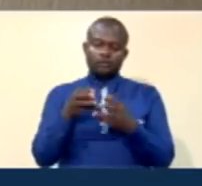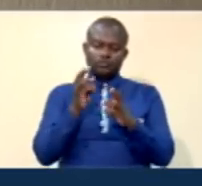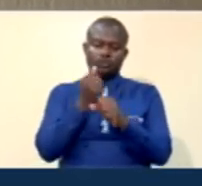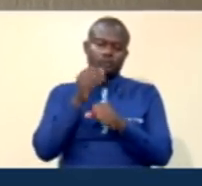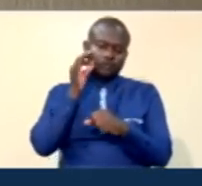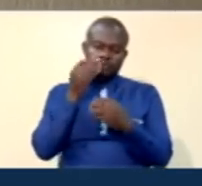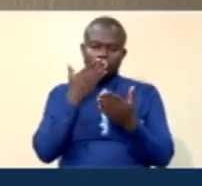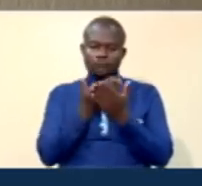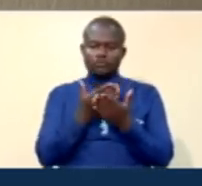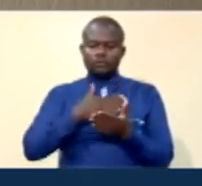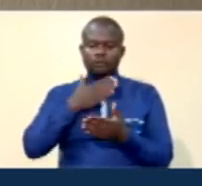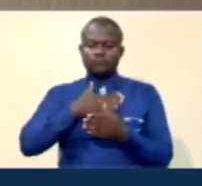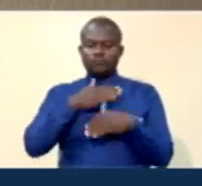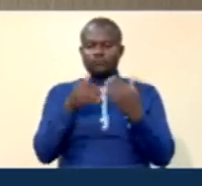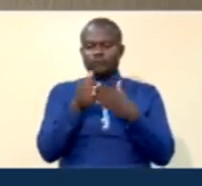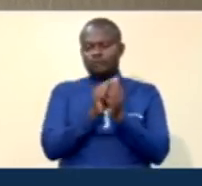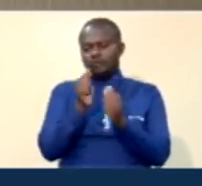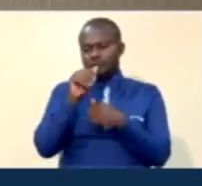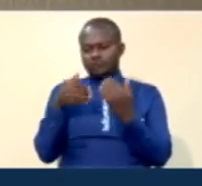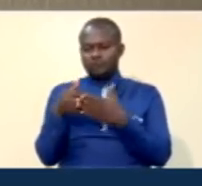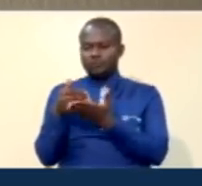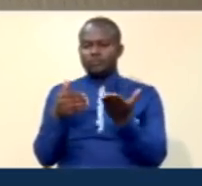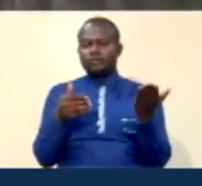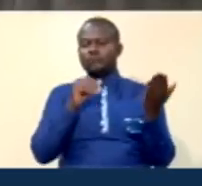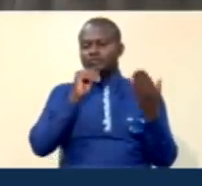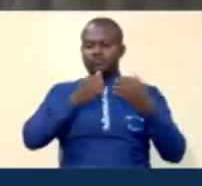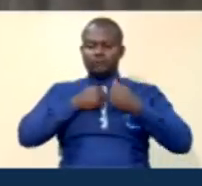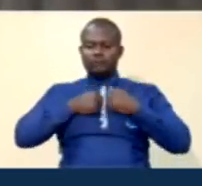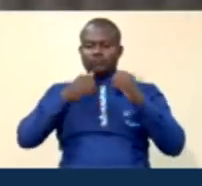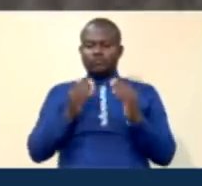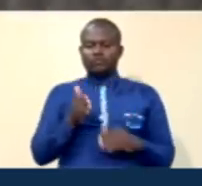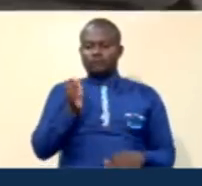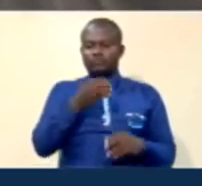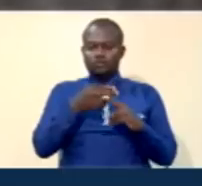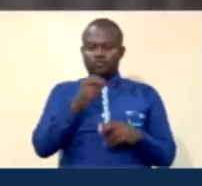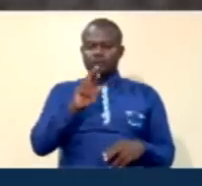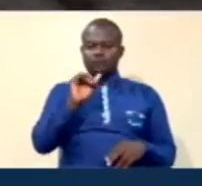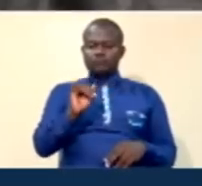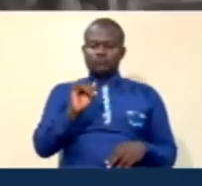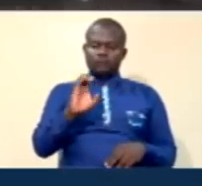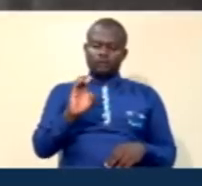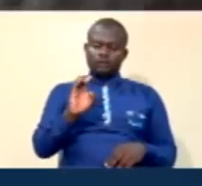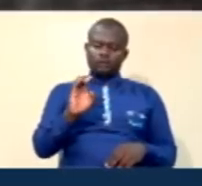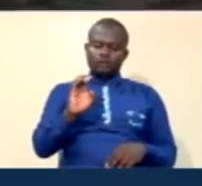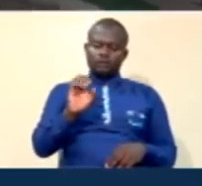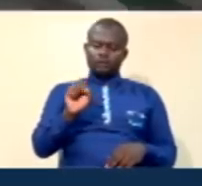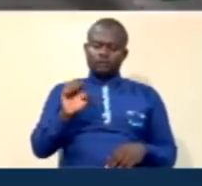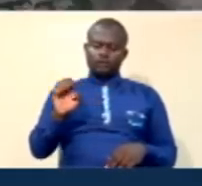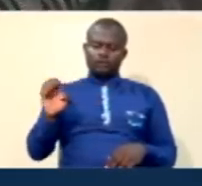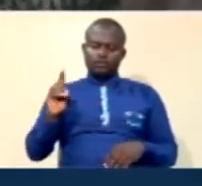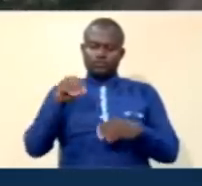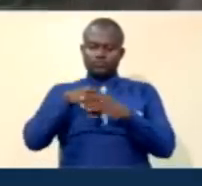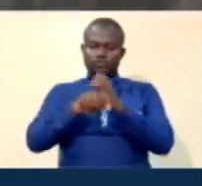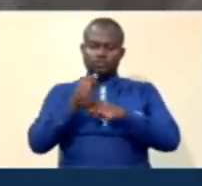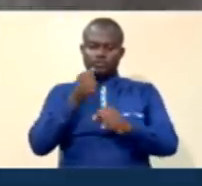imbuto nziza izishimirwa n'abandi bahinzi batari n'Abanyarwanda. Kampani yitwa Three Seeds, imwe muri 15 ziri muri iki